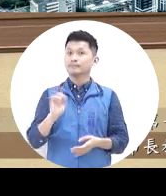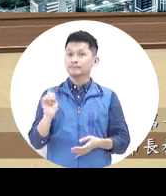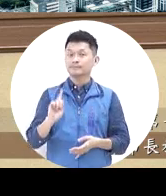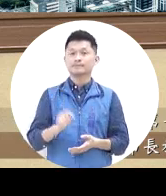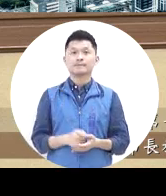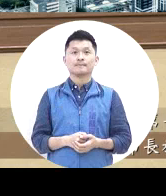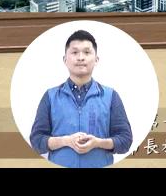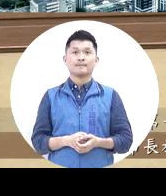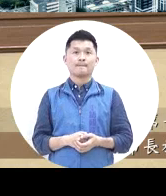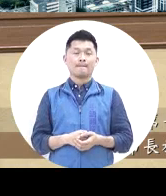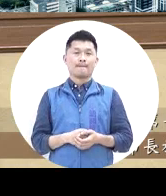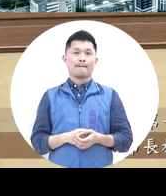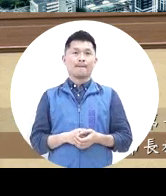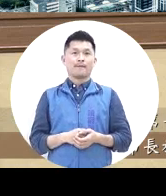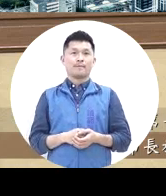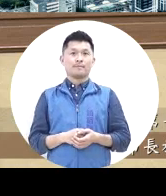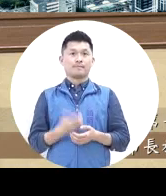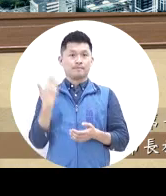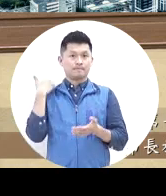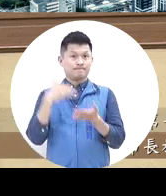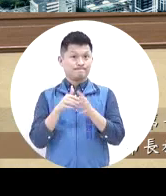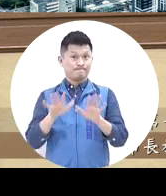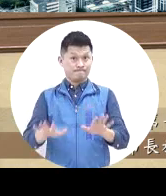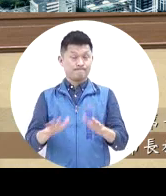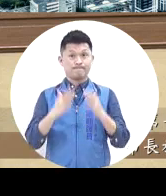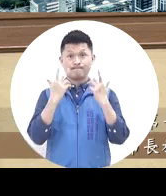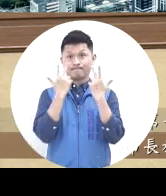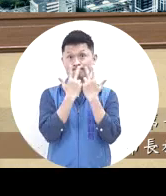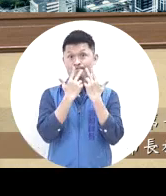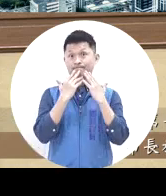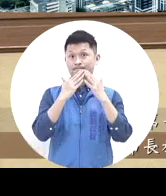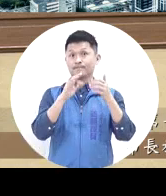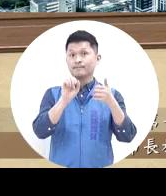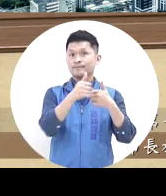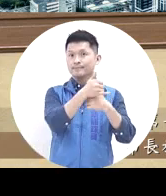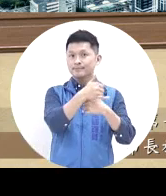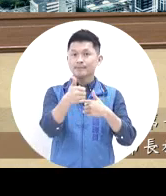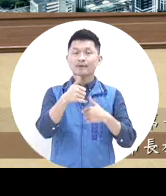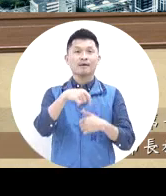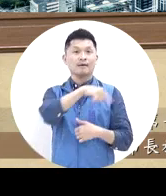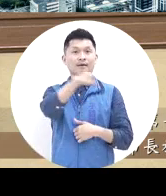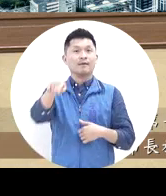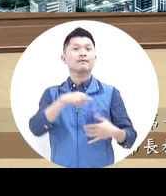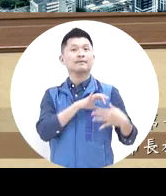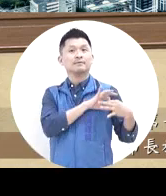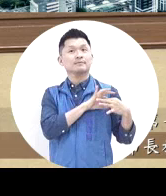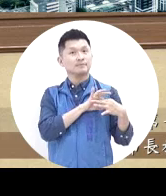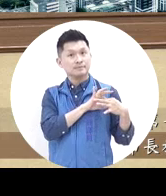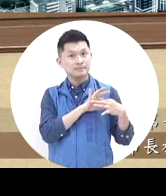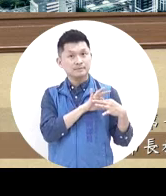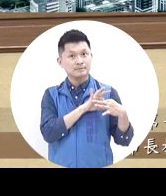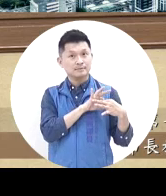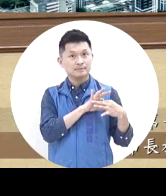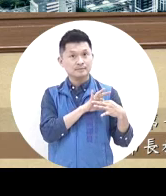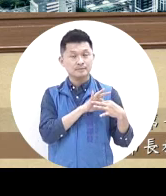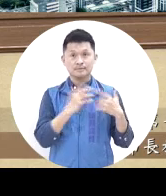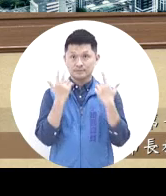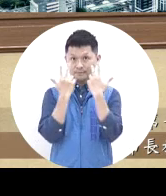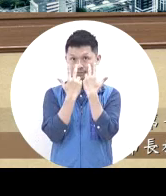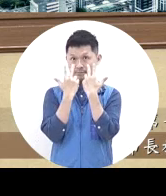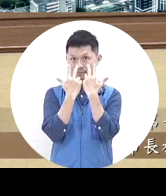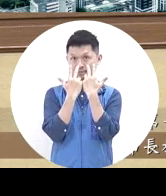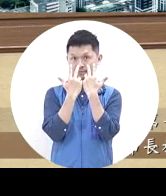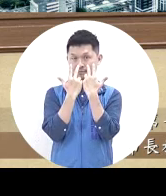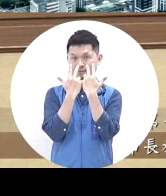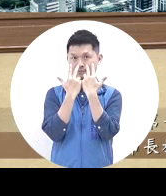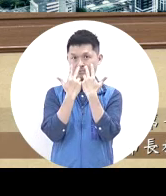长期以来，新北市所有的议员都非常关心 我们新北市